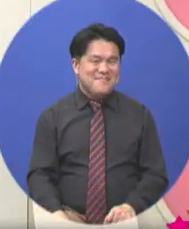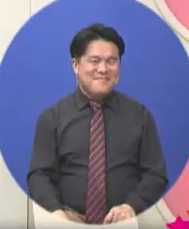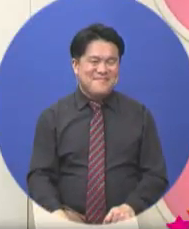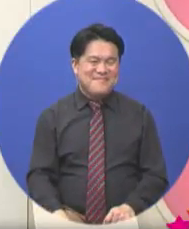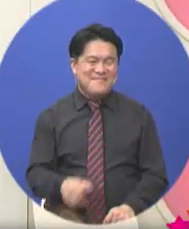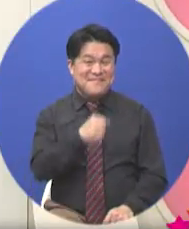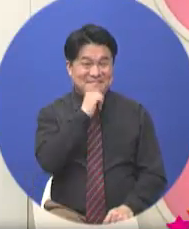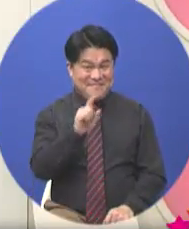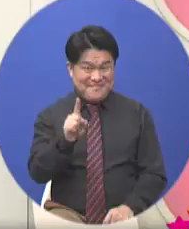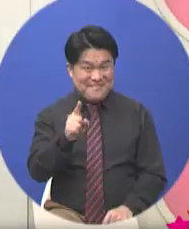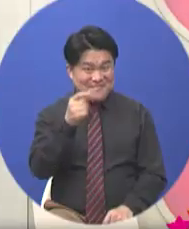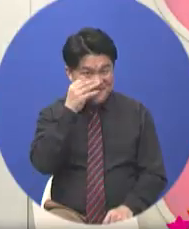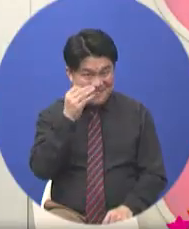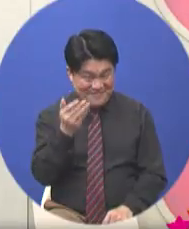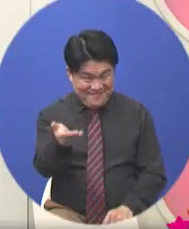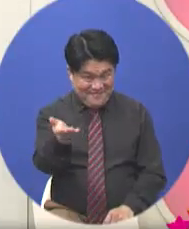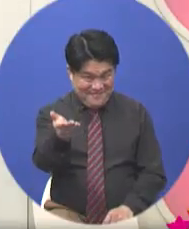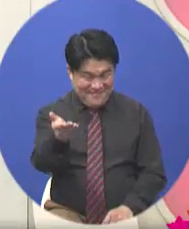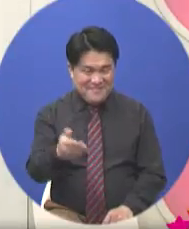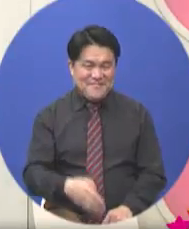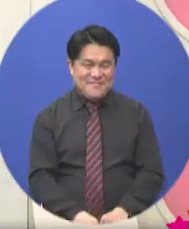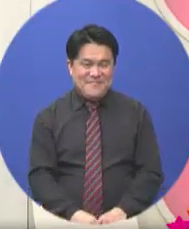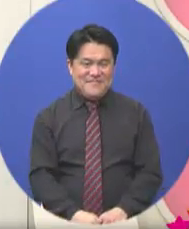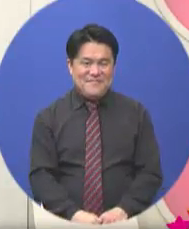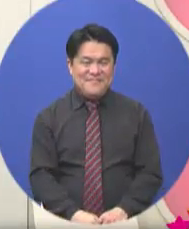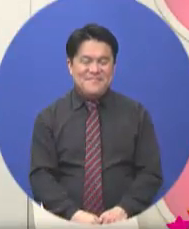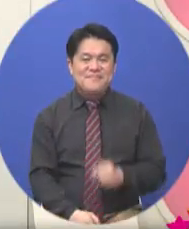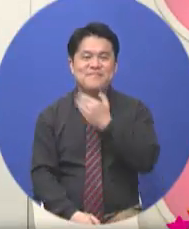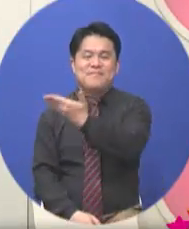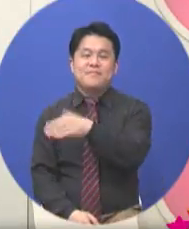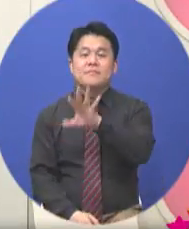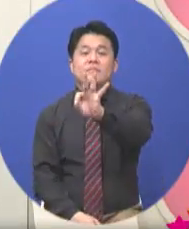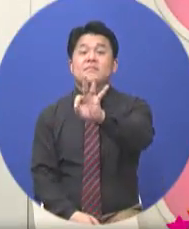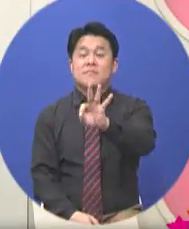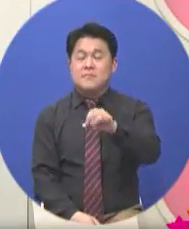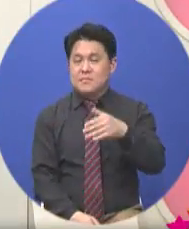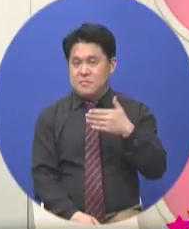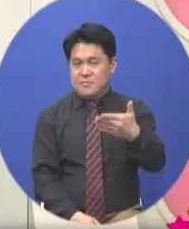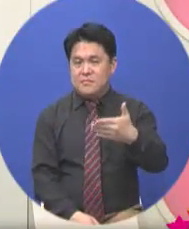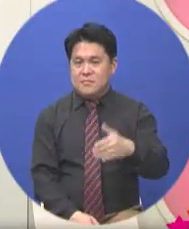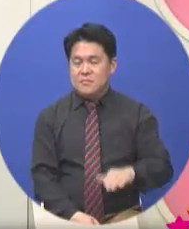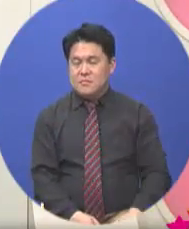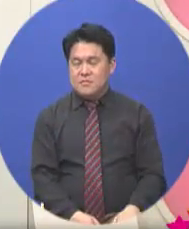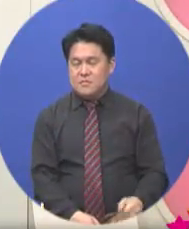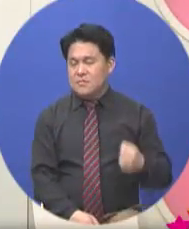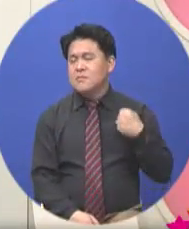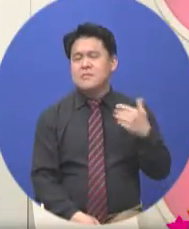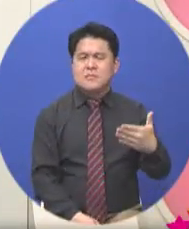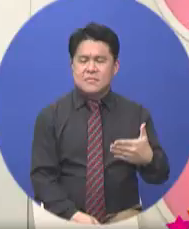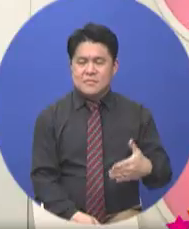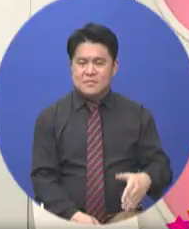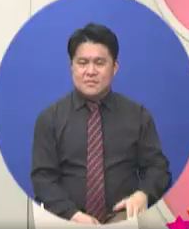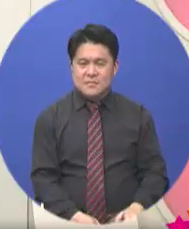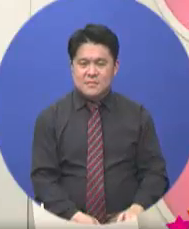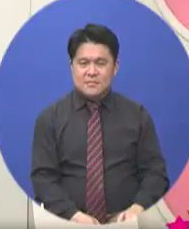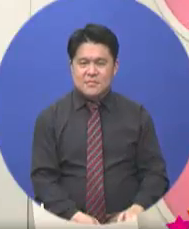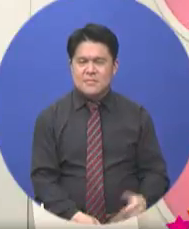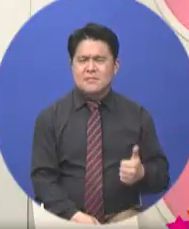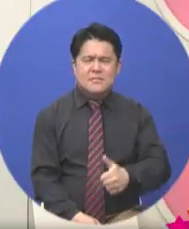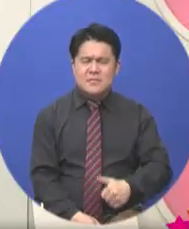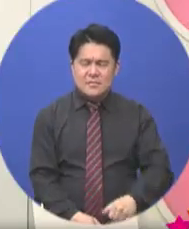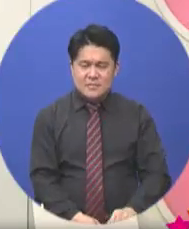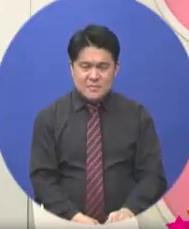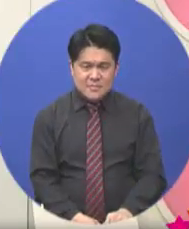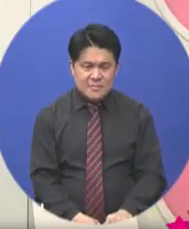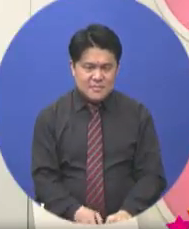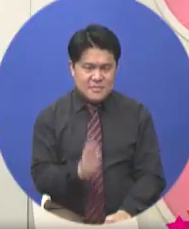하면서 맞습니다. 점수 드리겠습니다. 네. 점수입니다. 9점, 네. 10점, 9점, 보너스 9점.